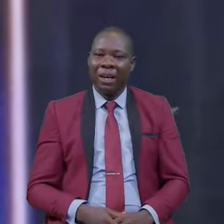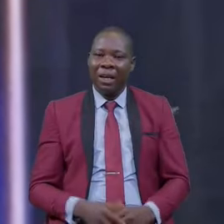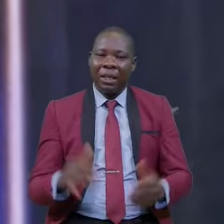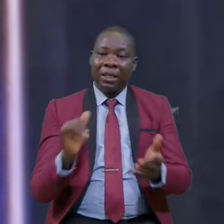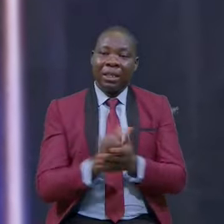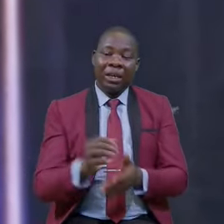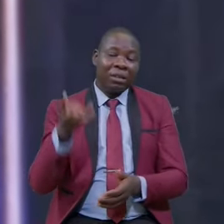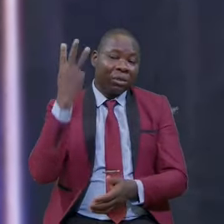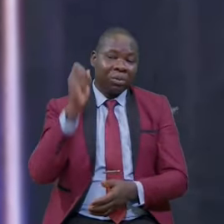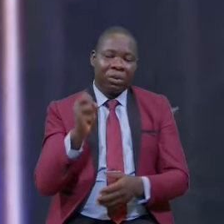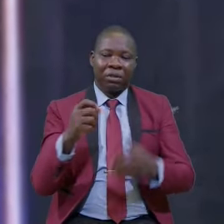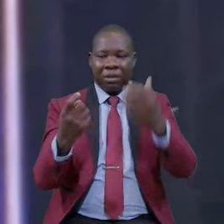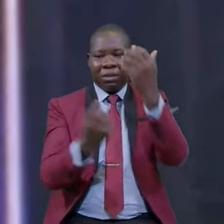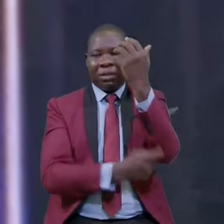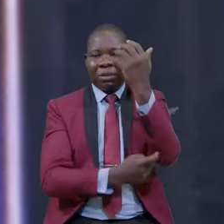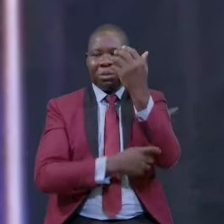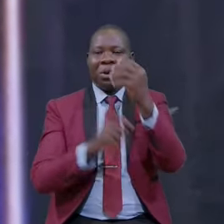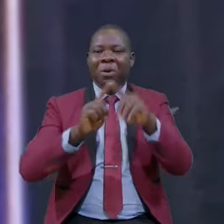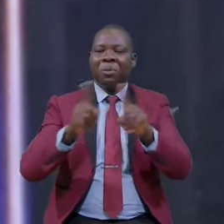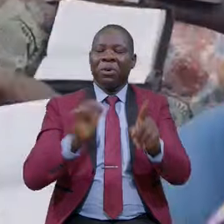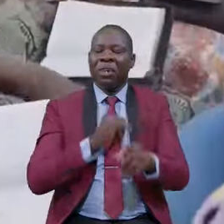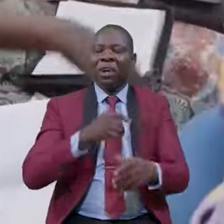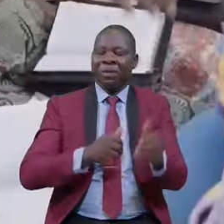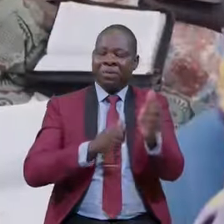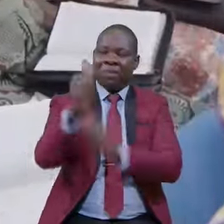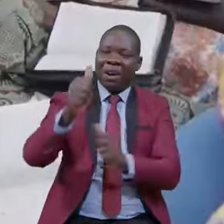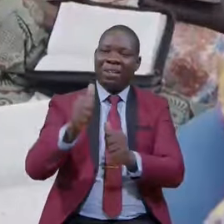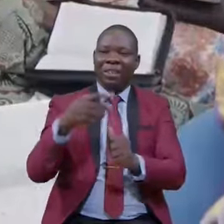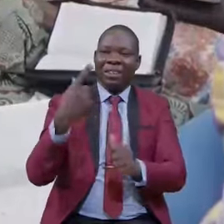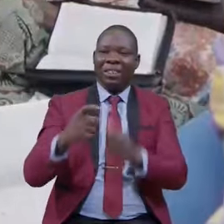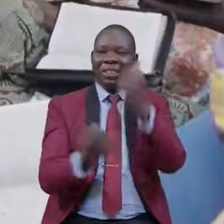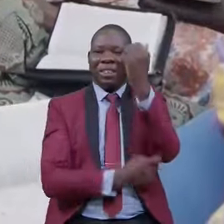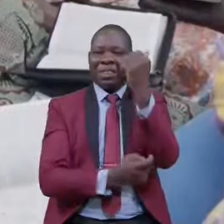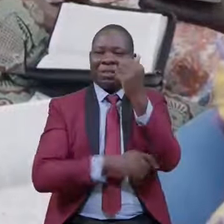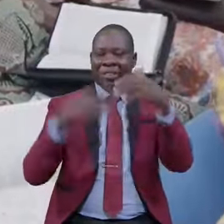C'était une tentation. Mais j'ai résisté à la tentation.